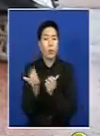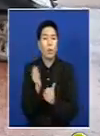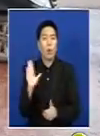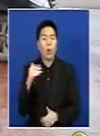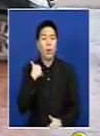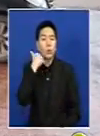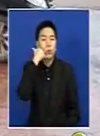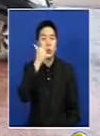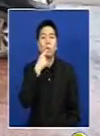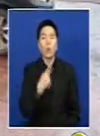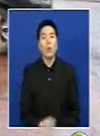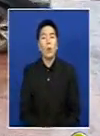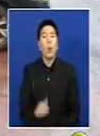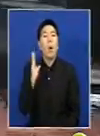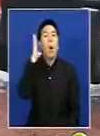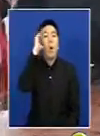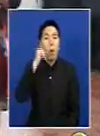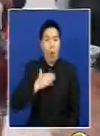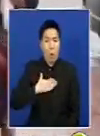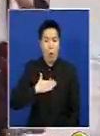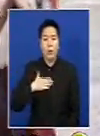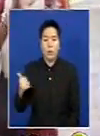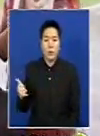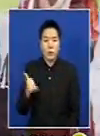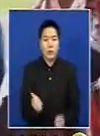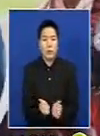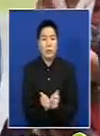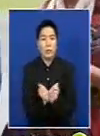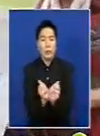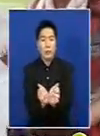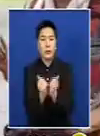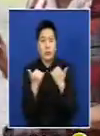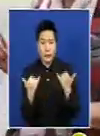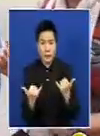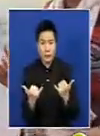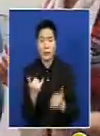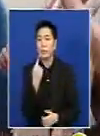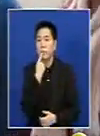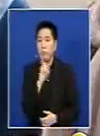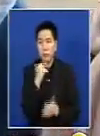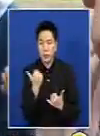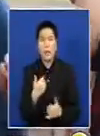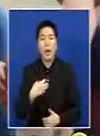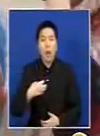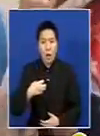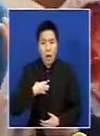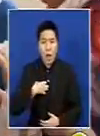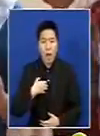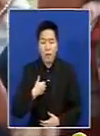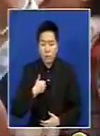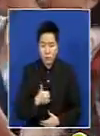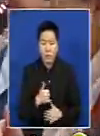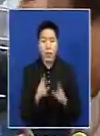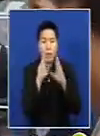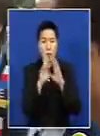ขวัญชัยก็โทรมาบอกว่าคุณพ่อจะมามอบตัวนะครับแล้วก็บอกว่าอยากจะกลับมา